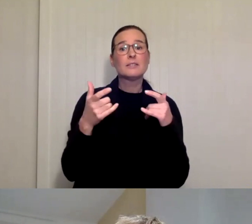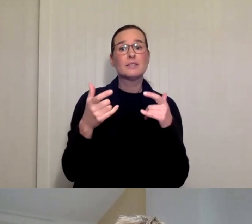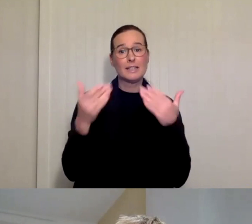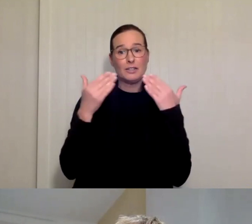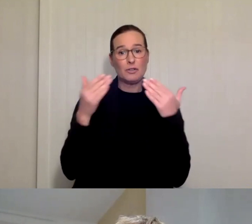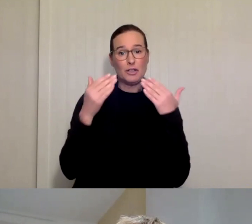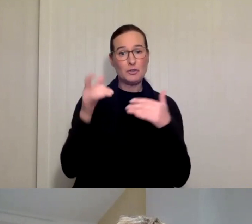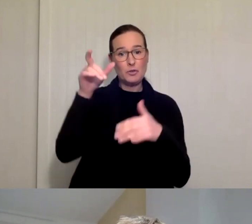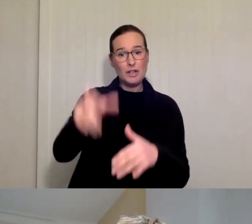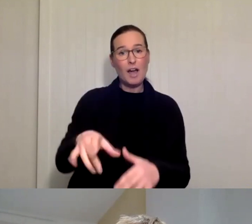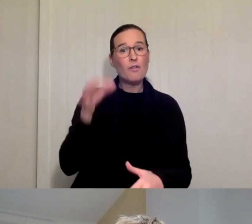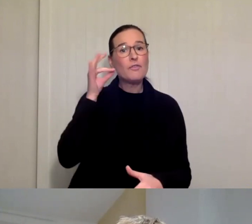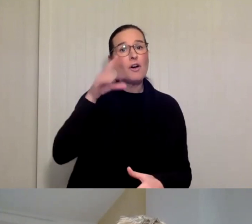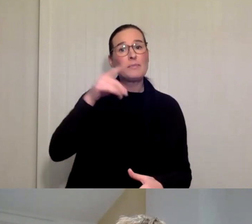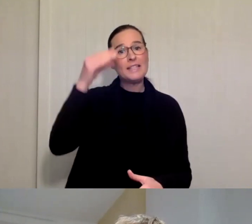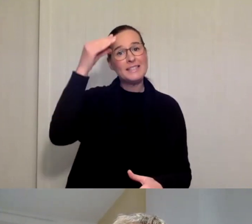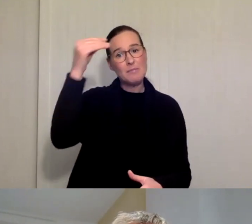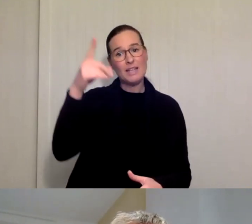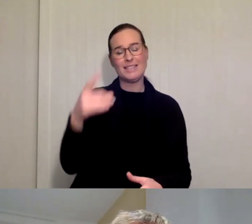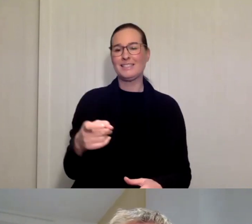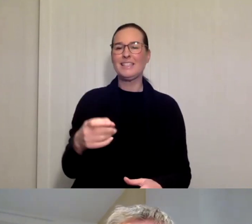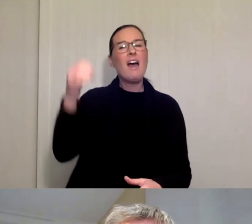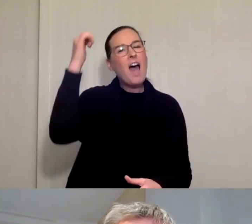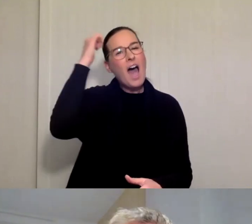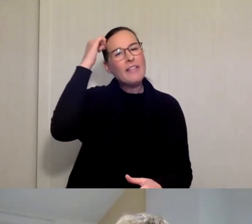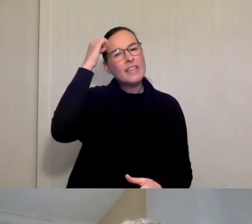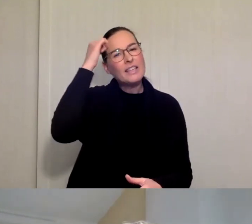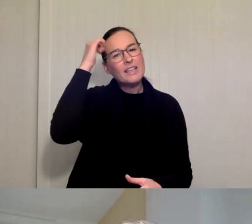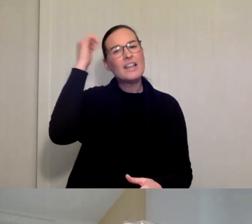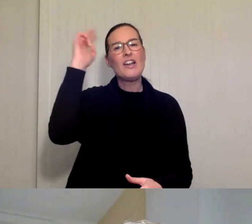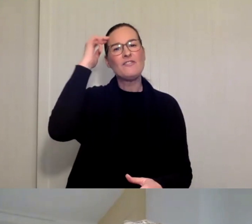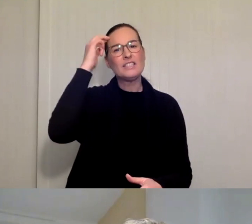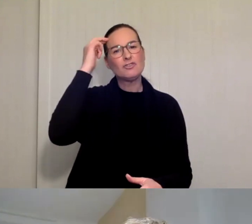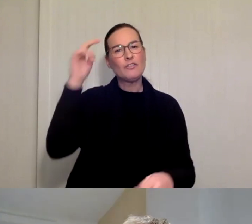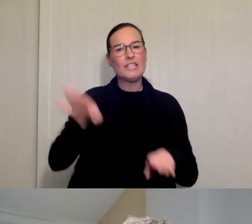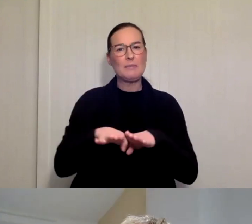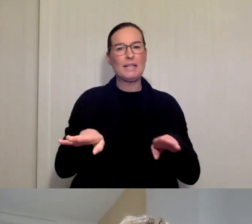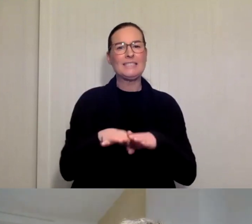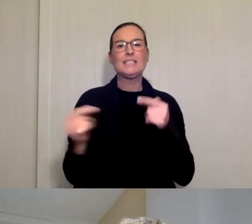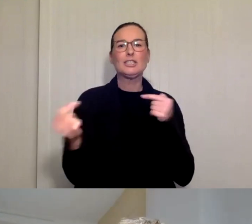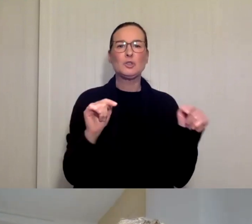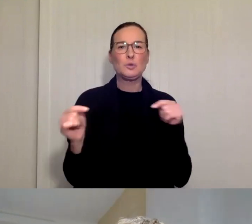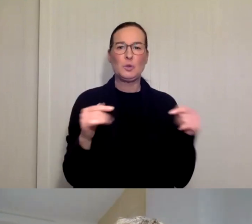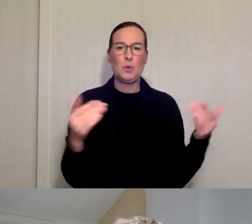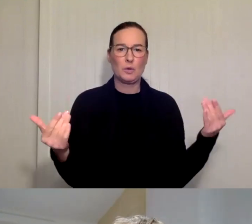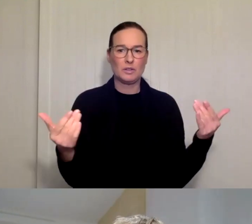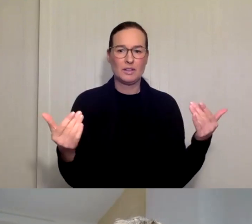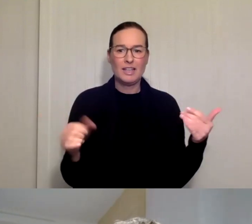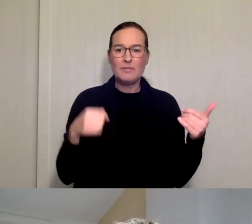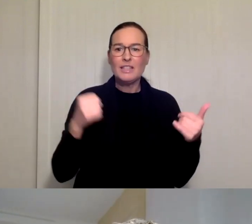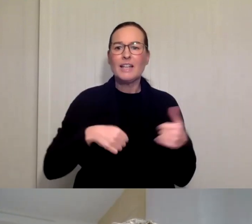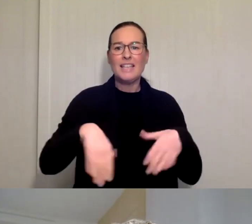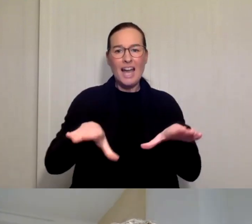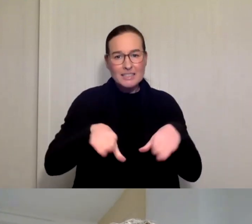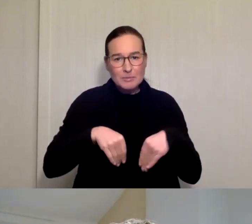die hartnäckige, wissenschaftsbasierte Kommunikation. Vielleicht schon ein erster Kommentar zu dieser Frage. Wie kann es gelingen, Akzeptanz